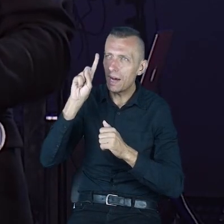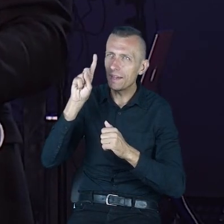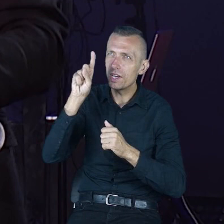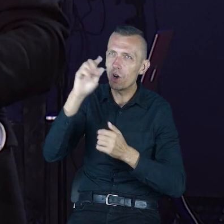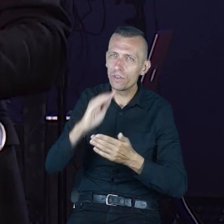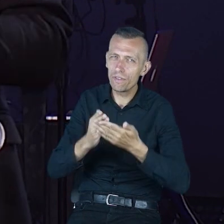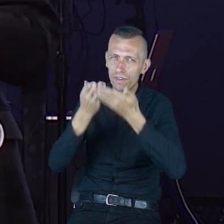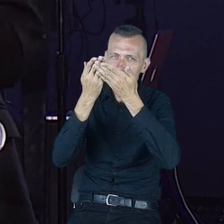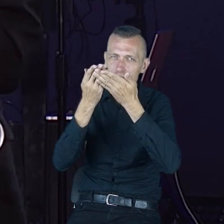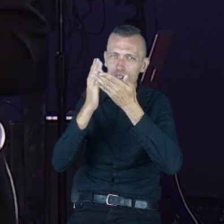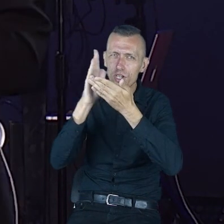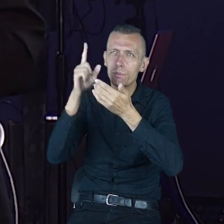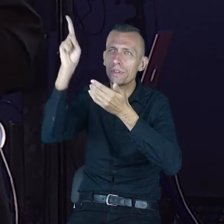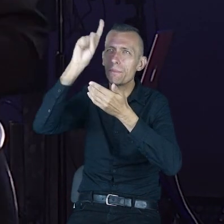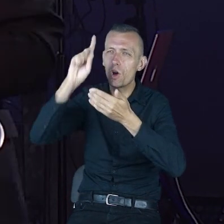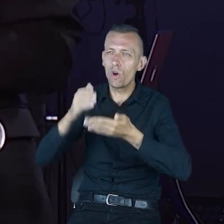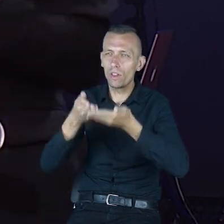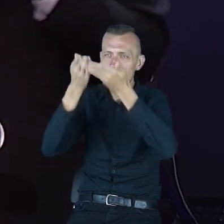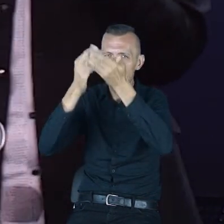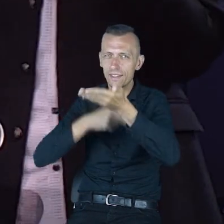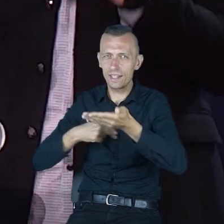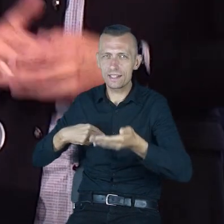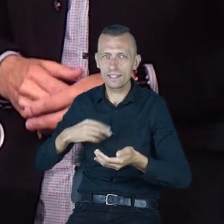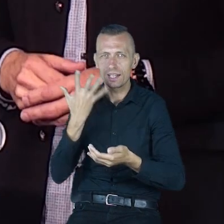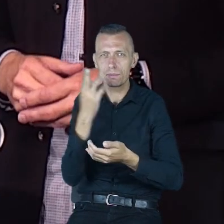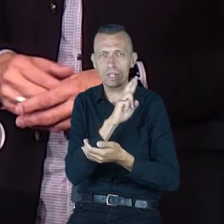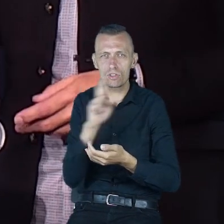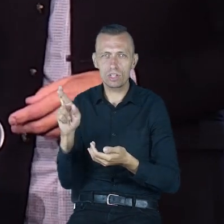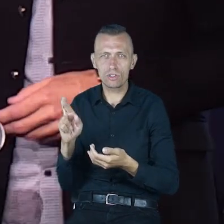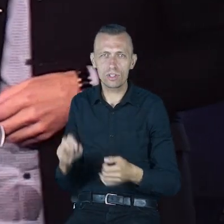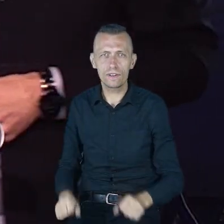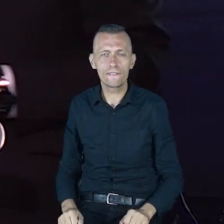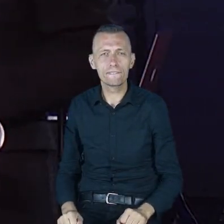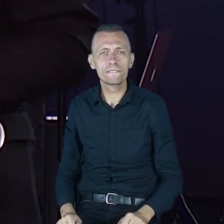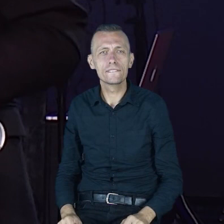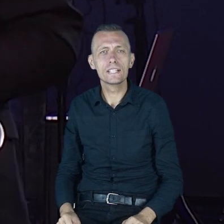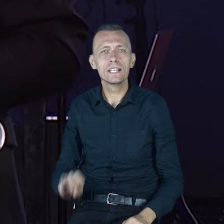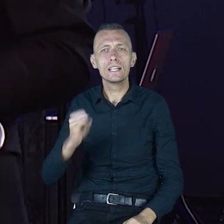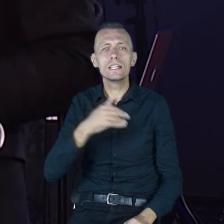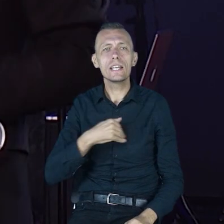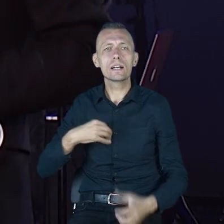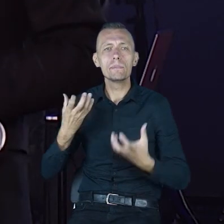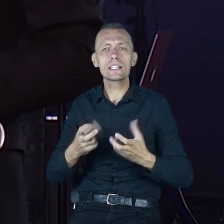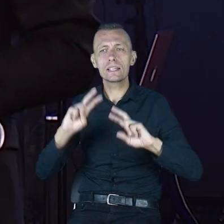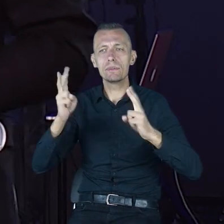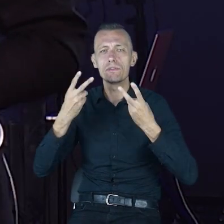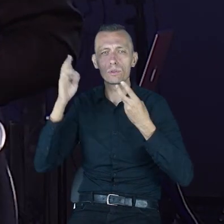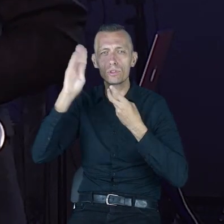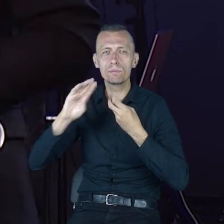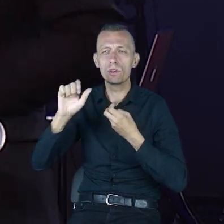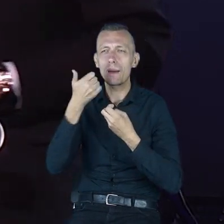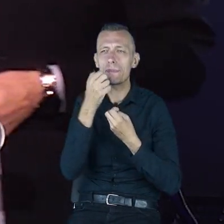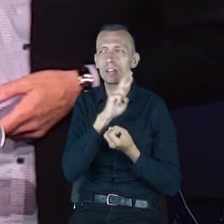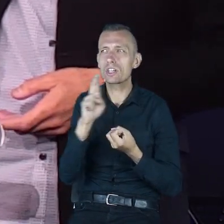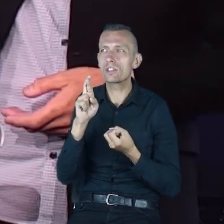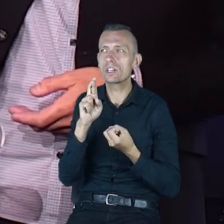więc powtórzę jeszcze raz. Gdy wracamy do Boga, to pierwsza rzecz, poddaj się Bogu. Nie zastanawiaj